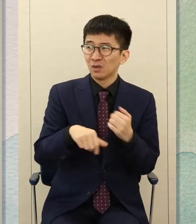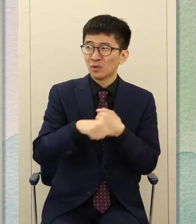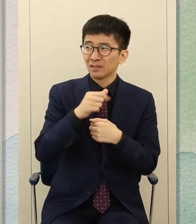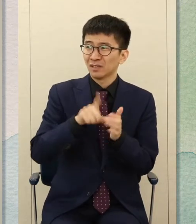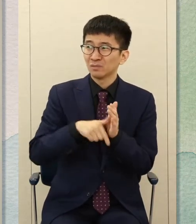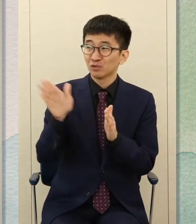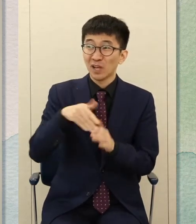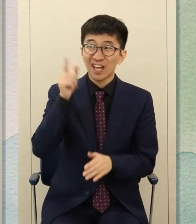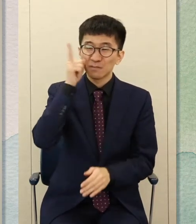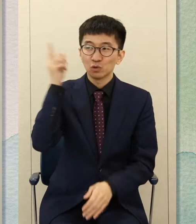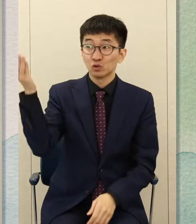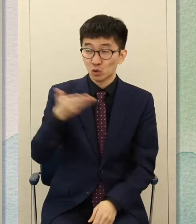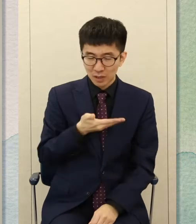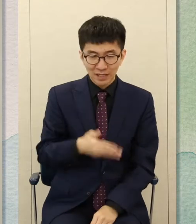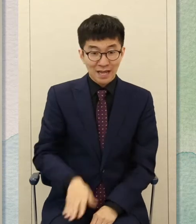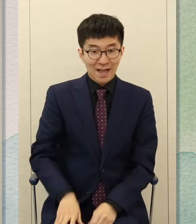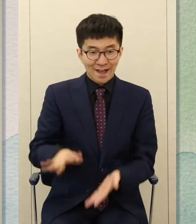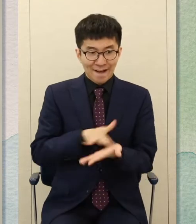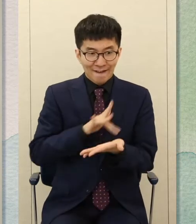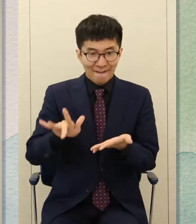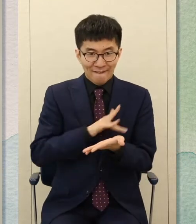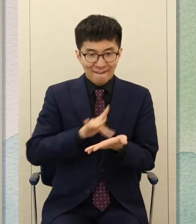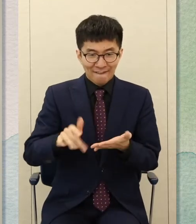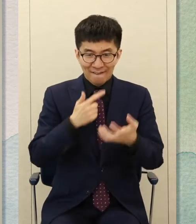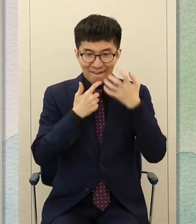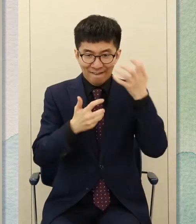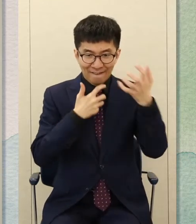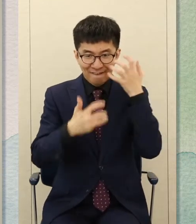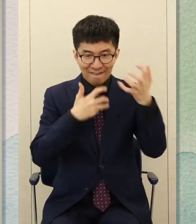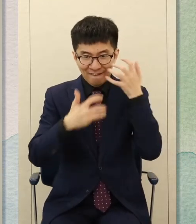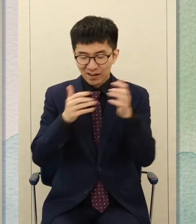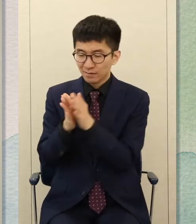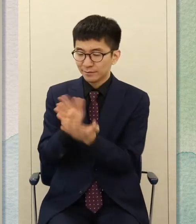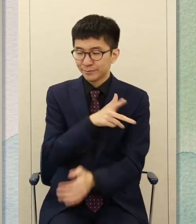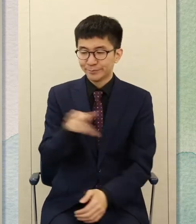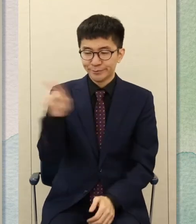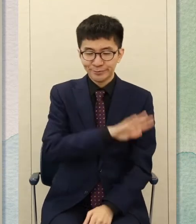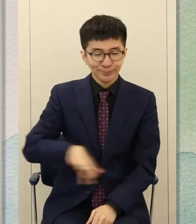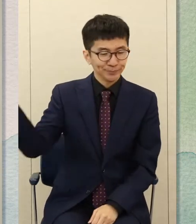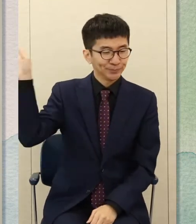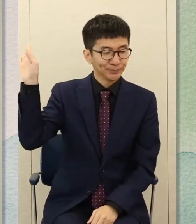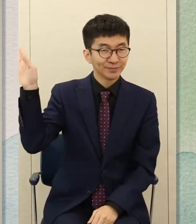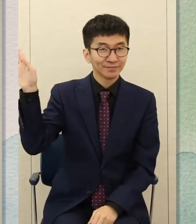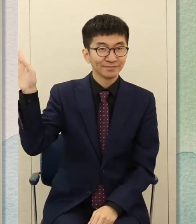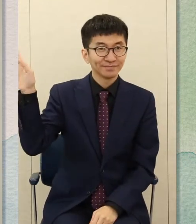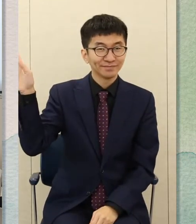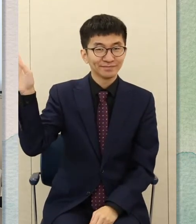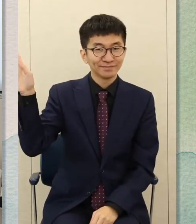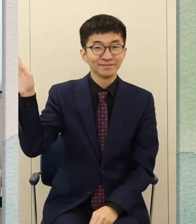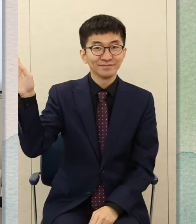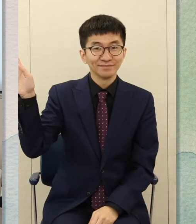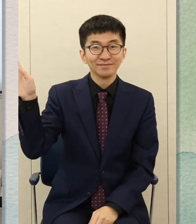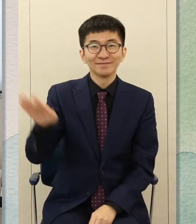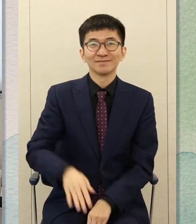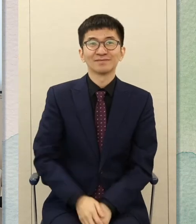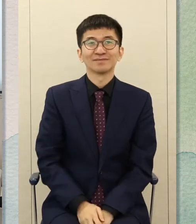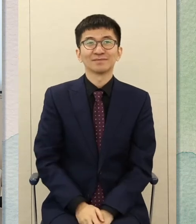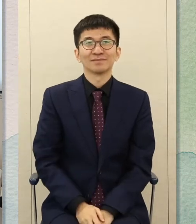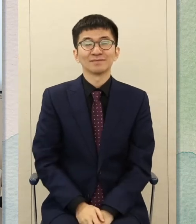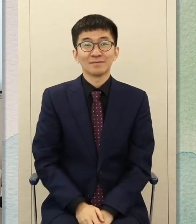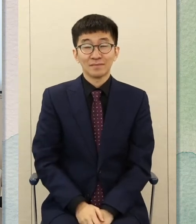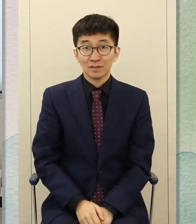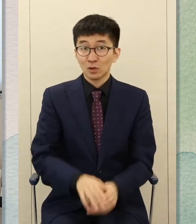스마트폰을 딱 쏴주거든요. 그럼 애들이 이제 그 순간부터 안녕 이렇게 되는 거죠. 그리고 읽더라도 웹소설,